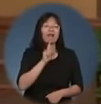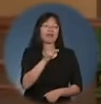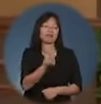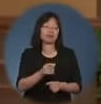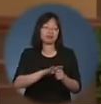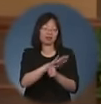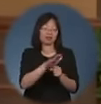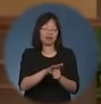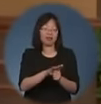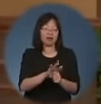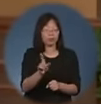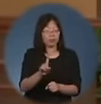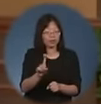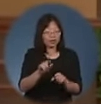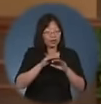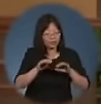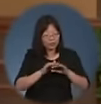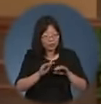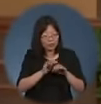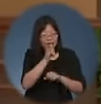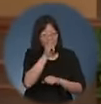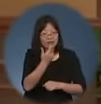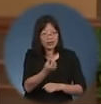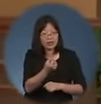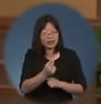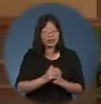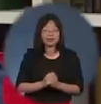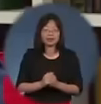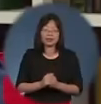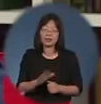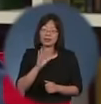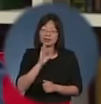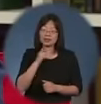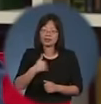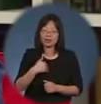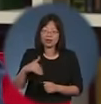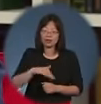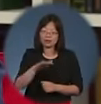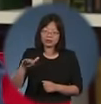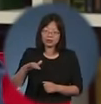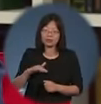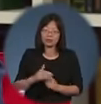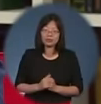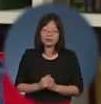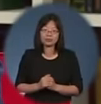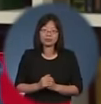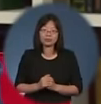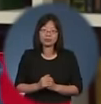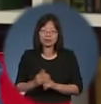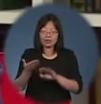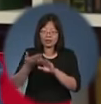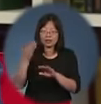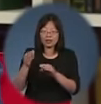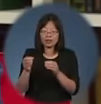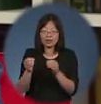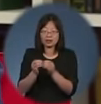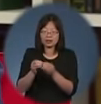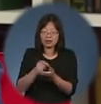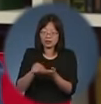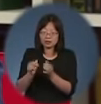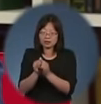또 뭔가 이렇게 좀 풀어가는 거 아니겠습니까 아 사실 그렇습니다 쟤들도 그 선배 작가나